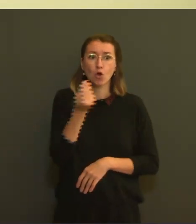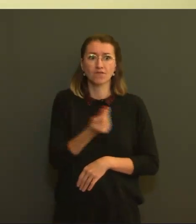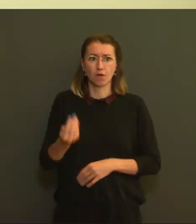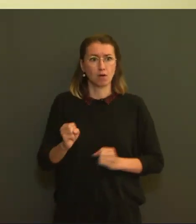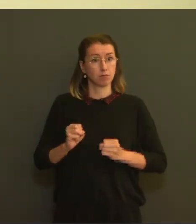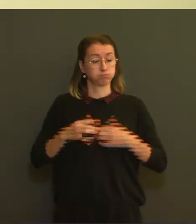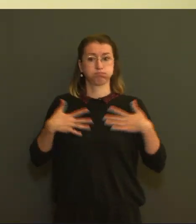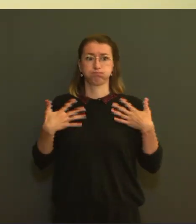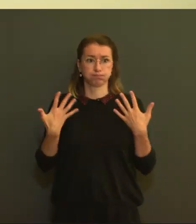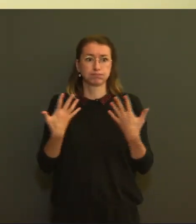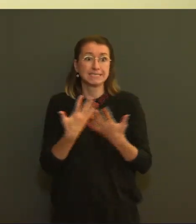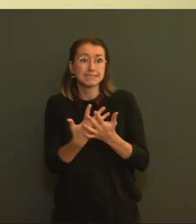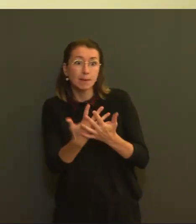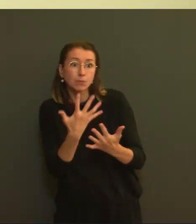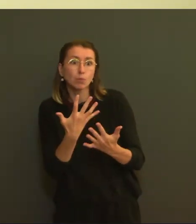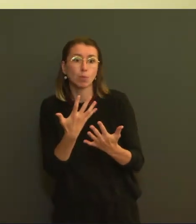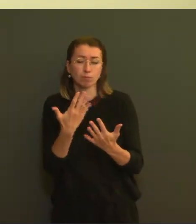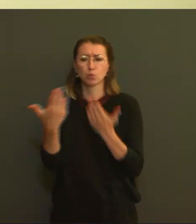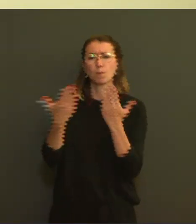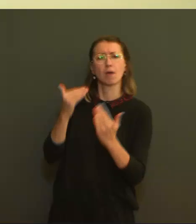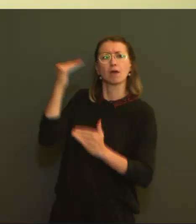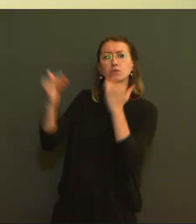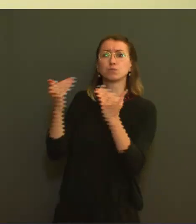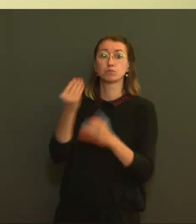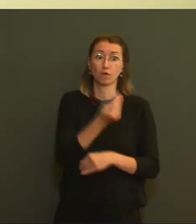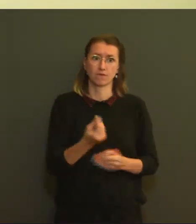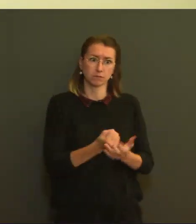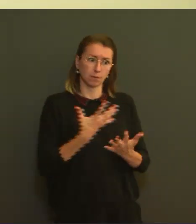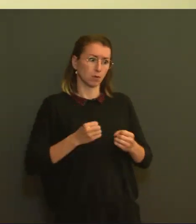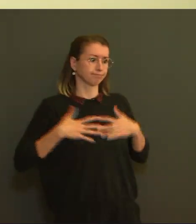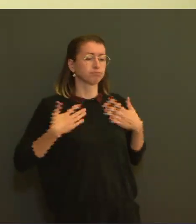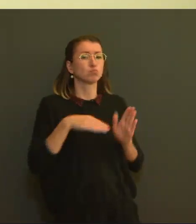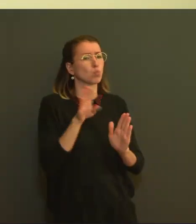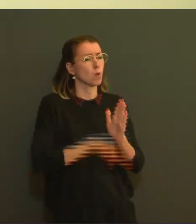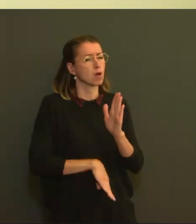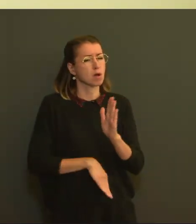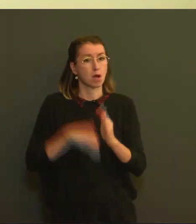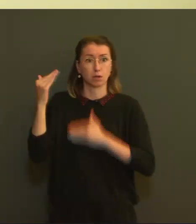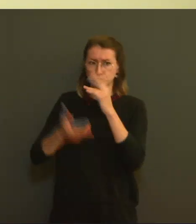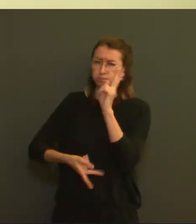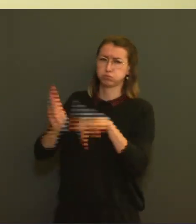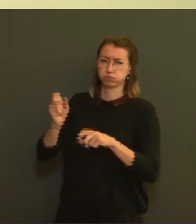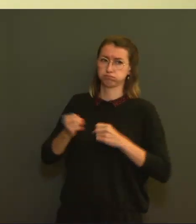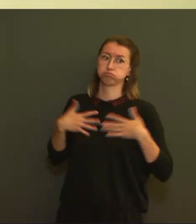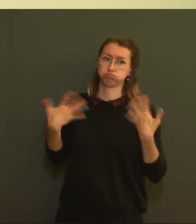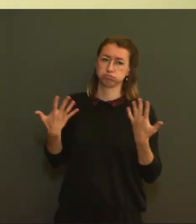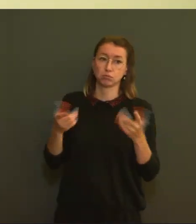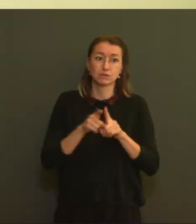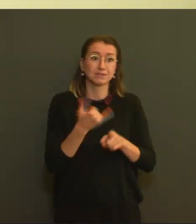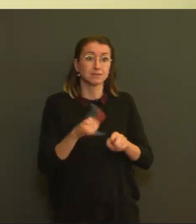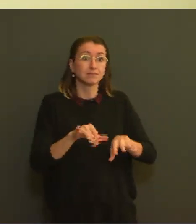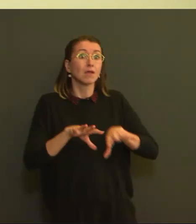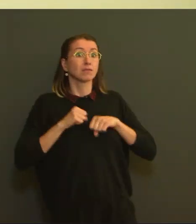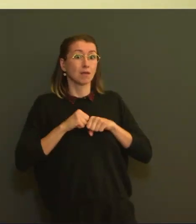adultes, que les infections secondaires surviennent moins souvent à l'école que par exemple à la maison, et que